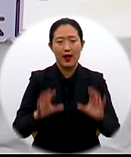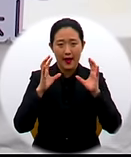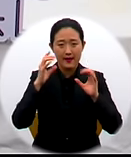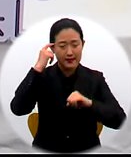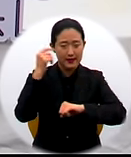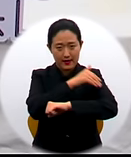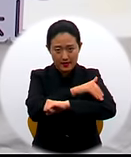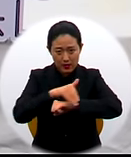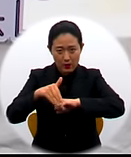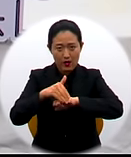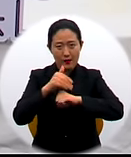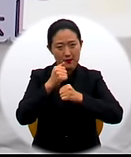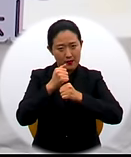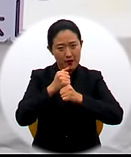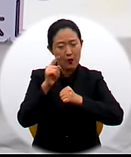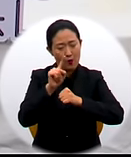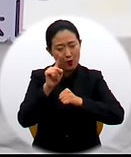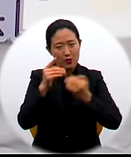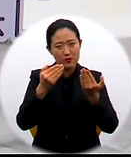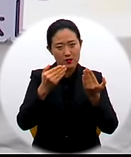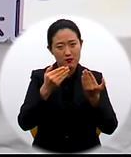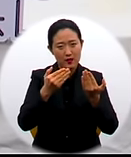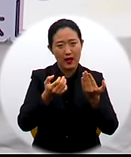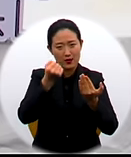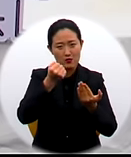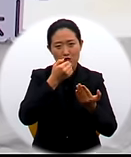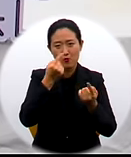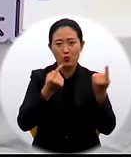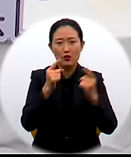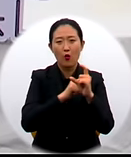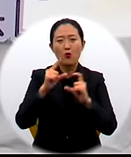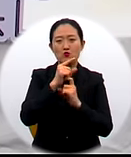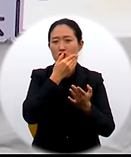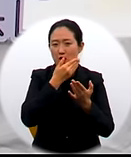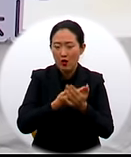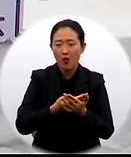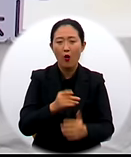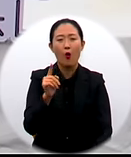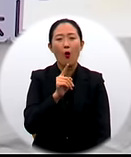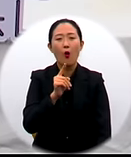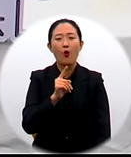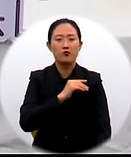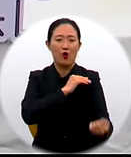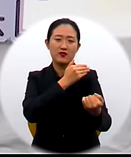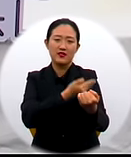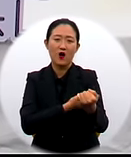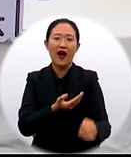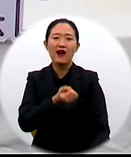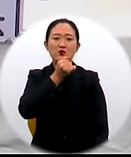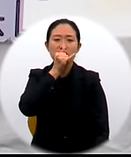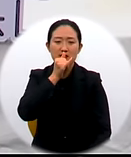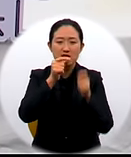직업을 가졌으면 좋겠다 보다 중요한 건 지금 이 아이가 어떤 역량들을 가지고 있는지를 면밀히 모니터링하는 것이